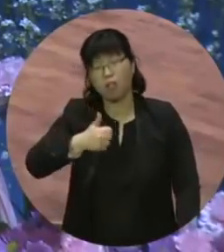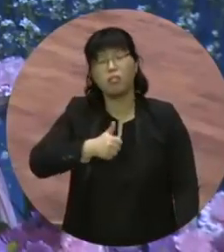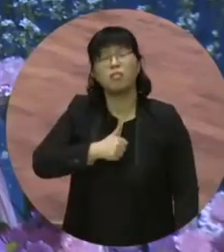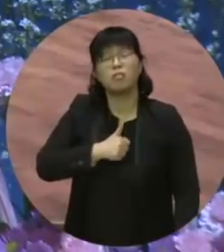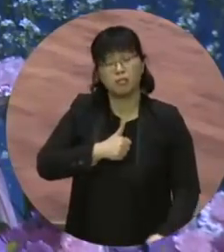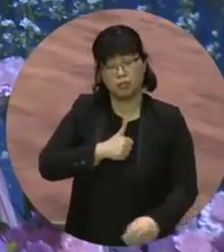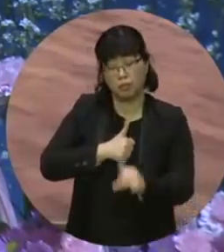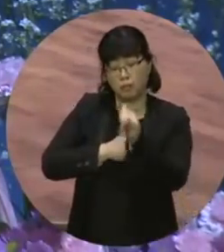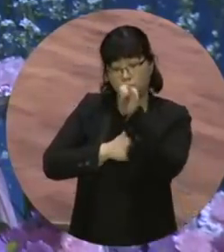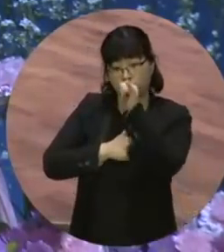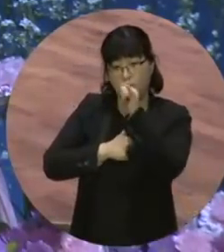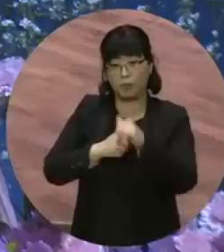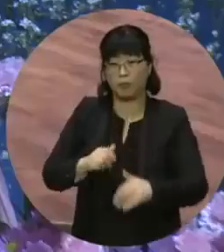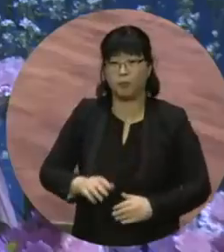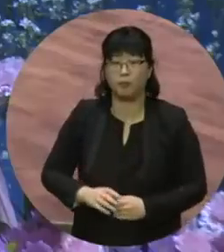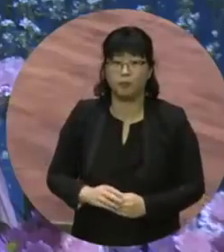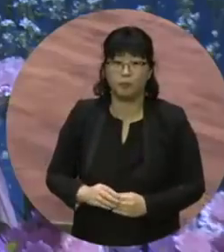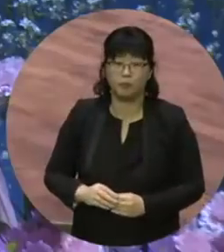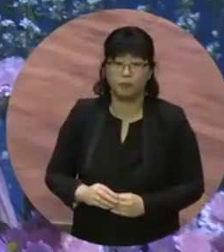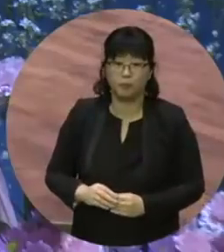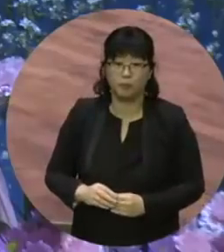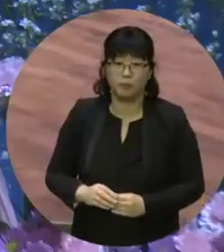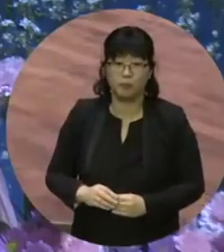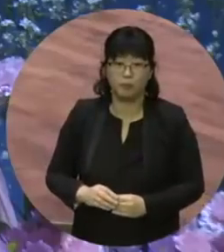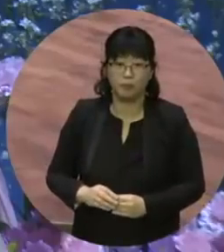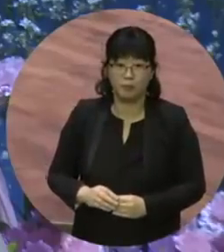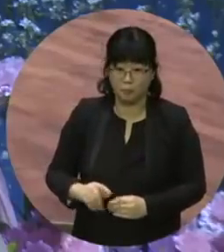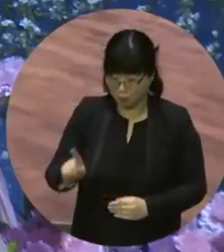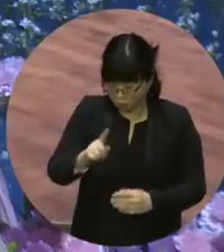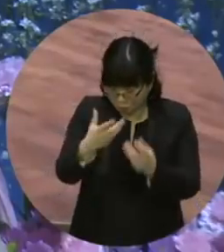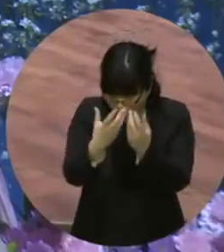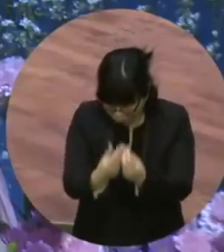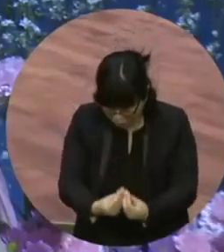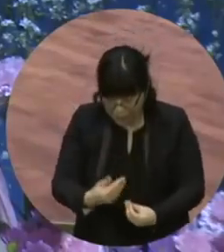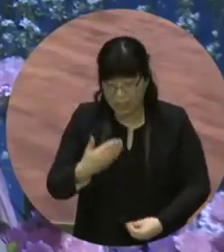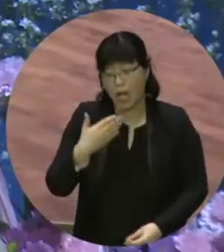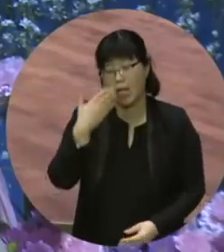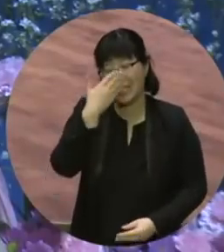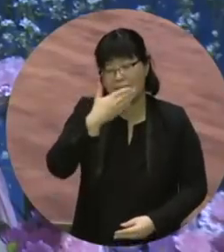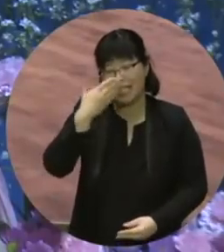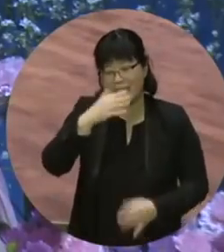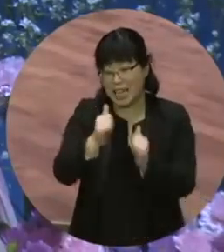뺏기고 그랬지만 이 복음 하나 때문에 당당했습니다.